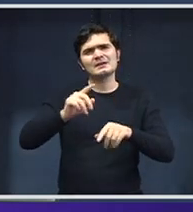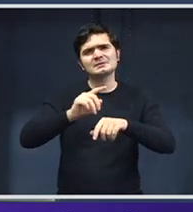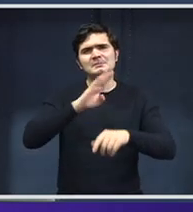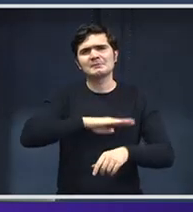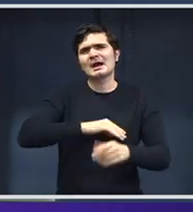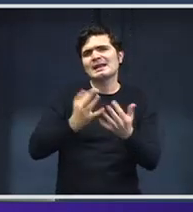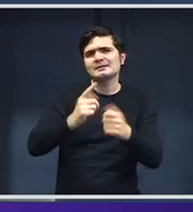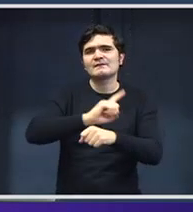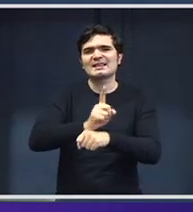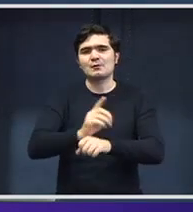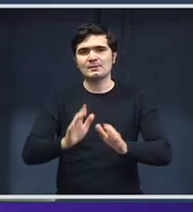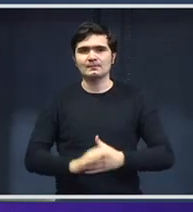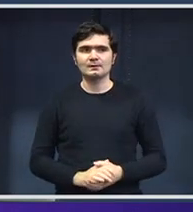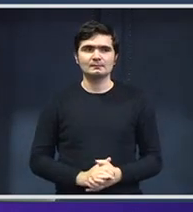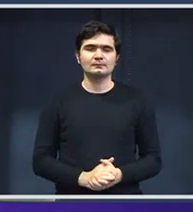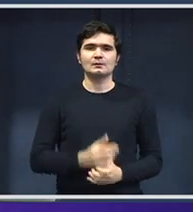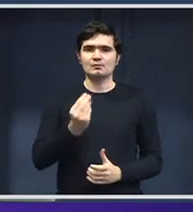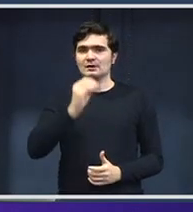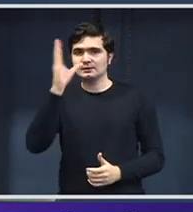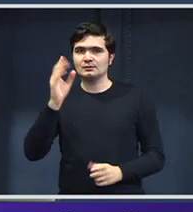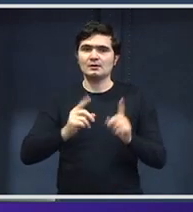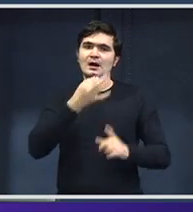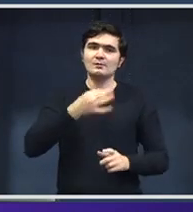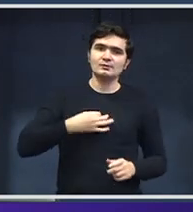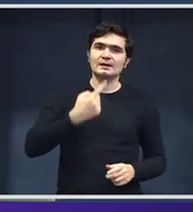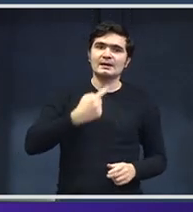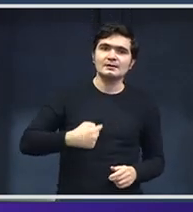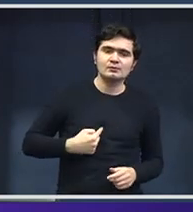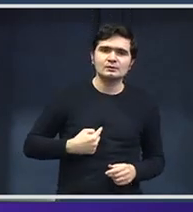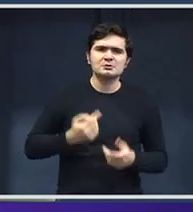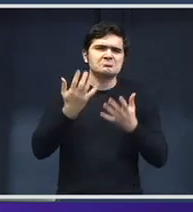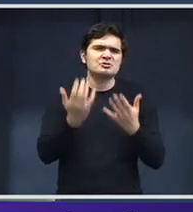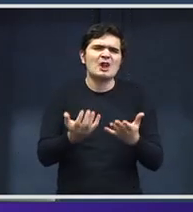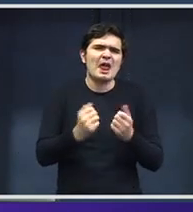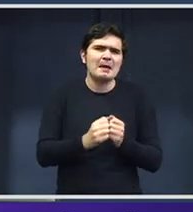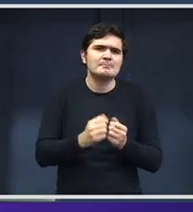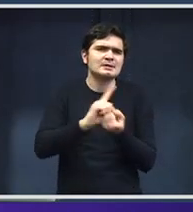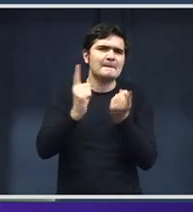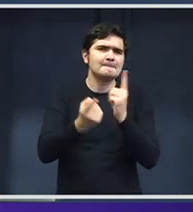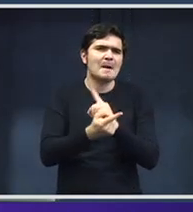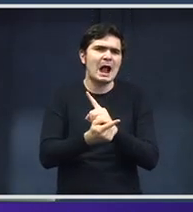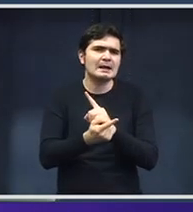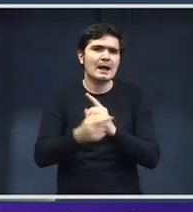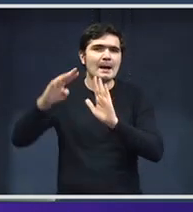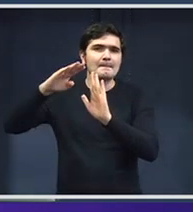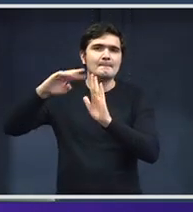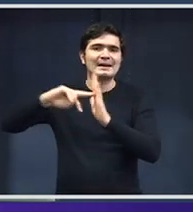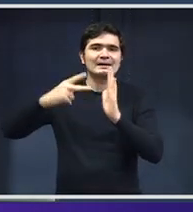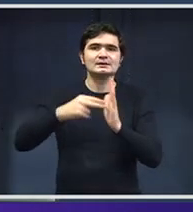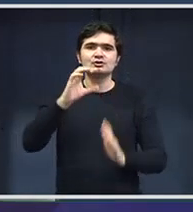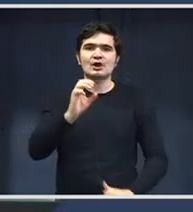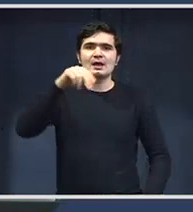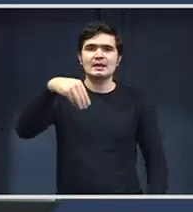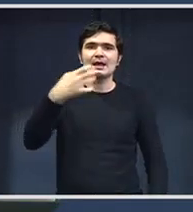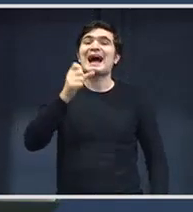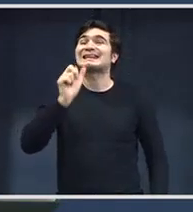secunde. Bună ziua! Dacă puteți să-mi spuneți, vă rog, ce fel de schimbări se pregătesc la CNAS? Mă refer